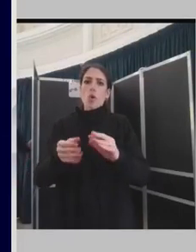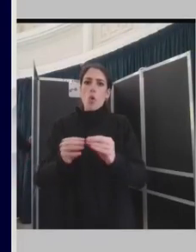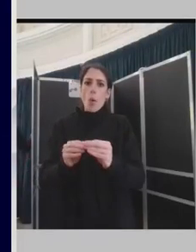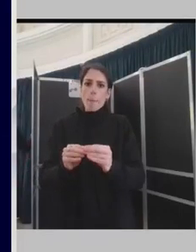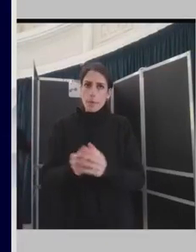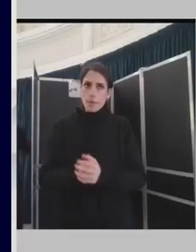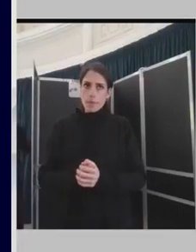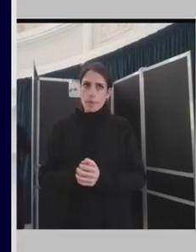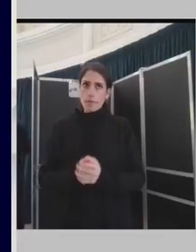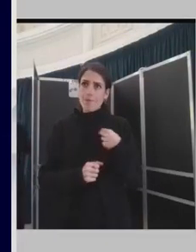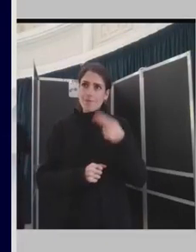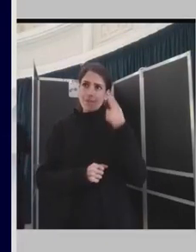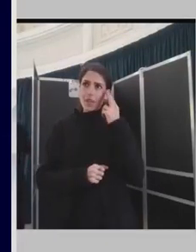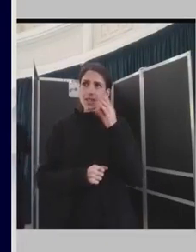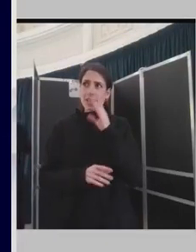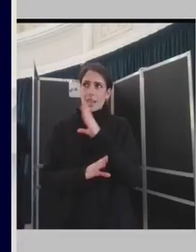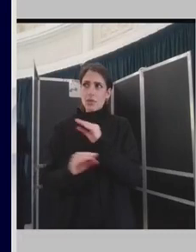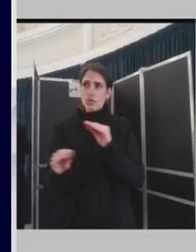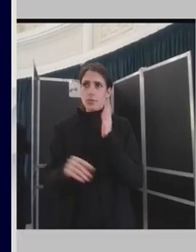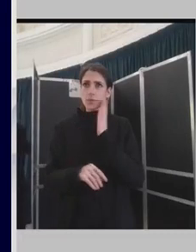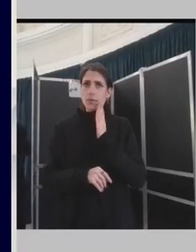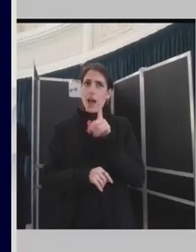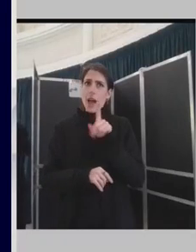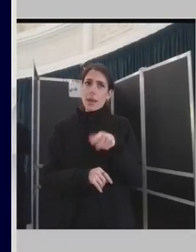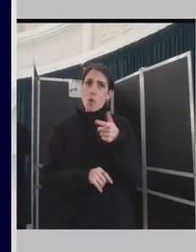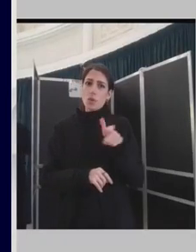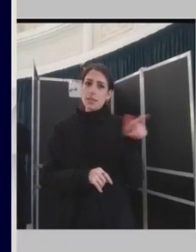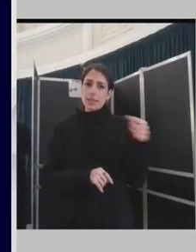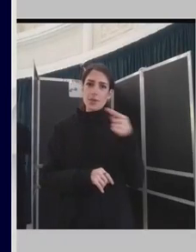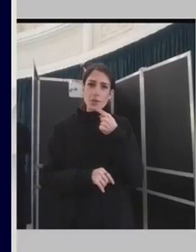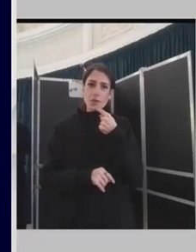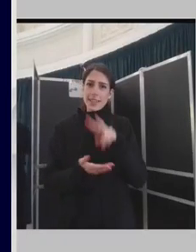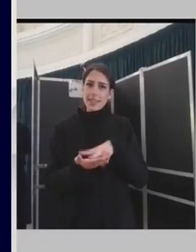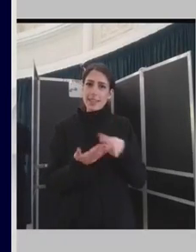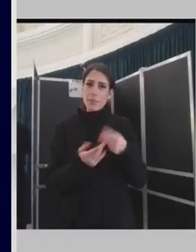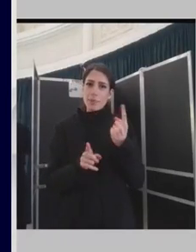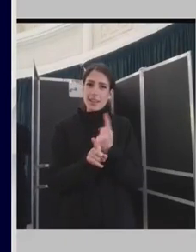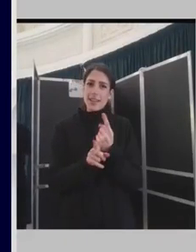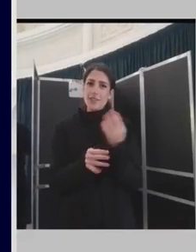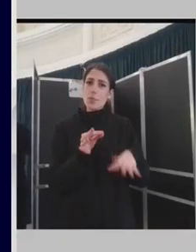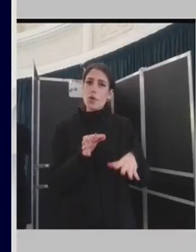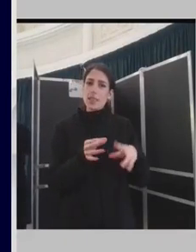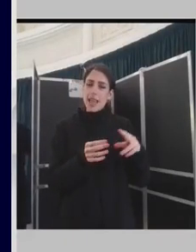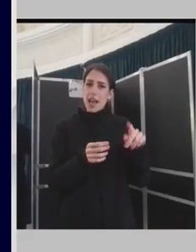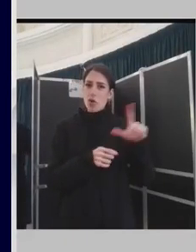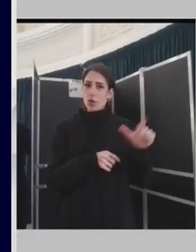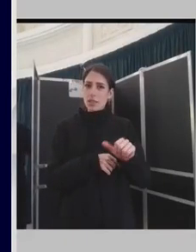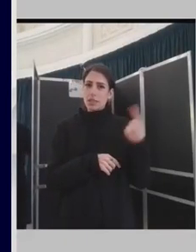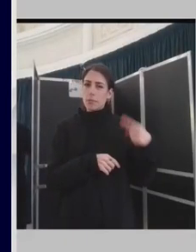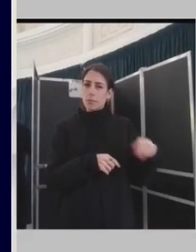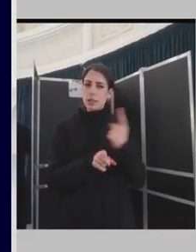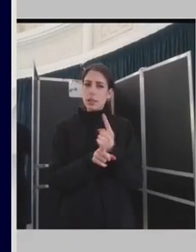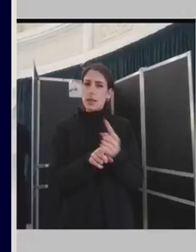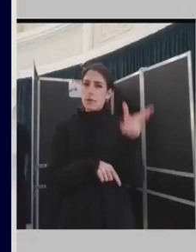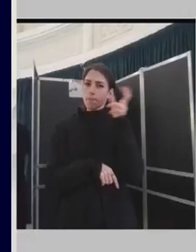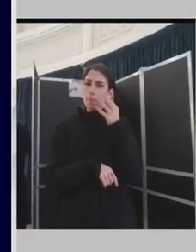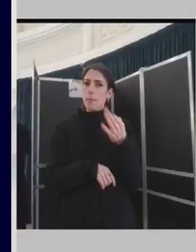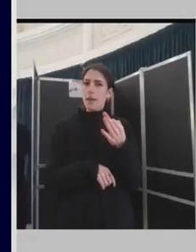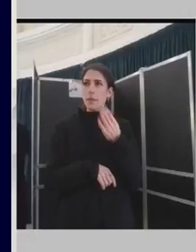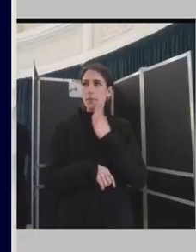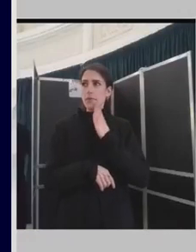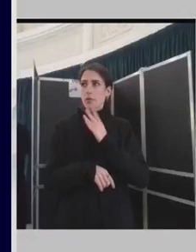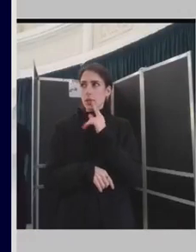tutte silenzio anche per rispetto di chi sta facendo la traduzione simultanea in lingua dei segni e deve sentire quello che noi diciamo in aula. Prego,